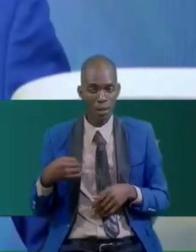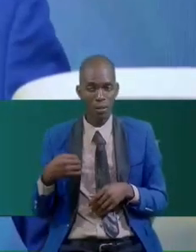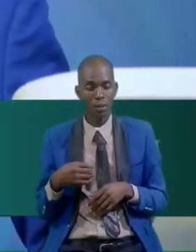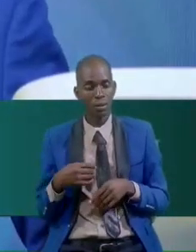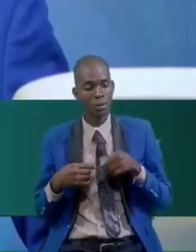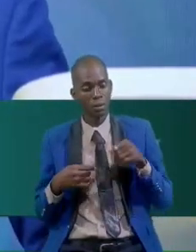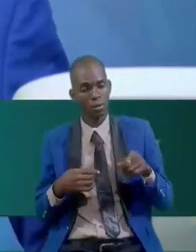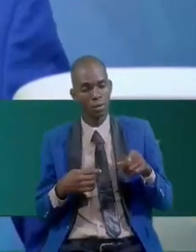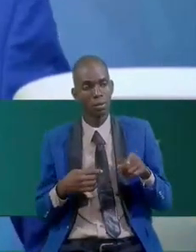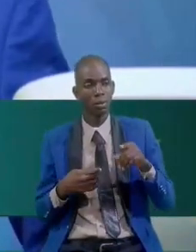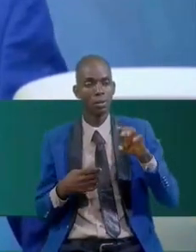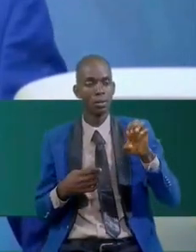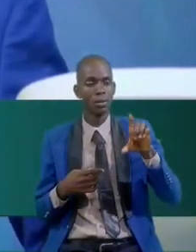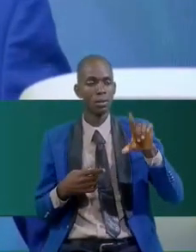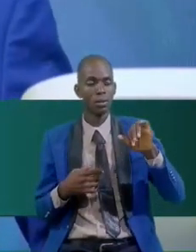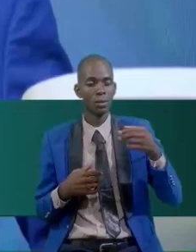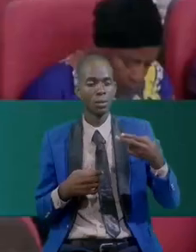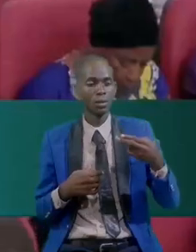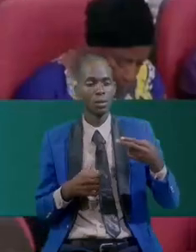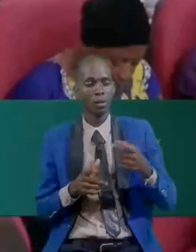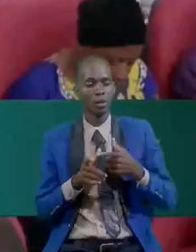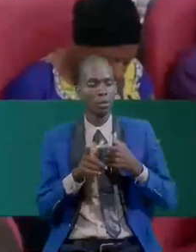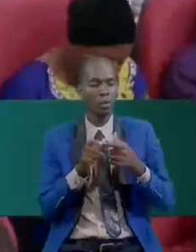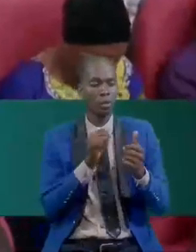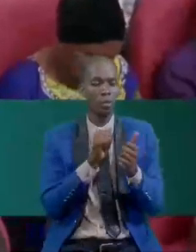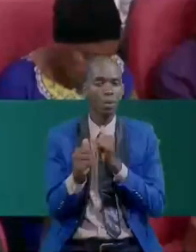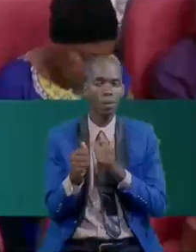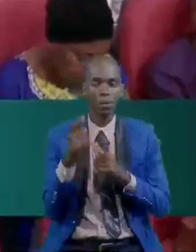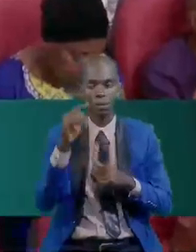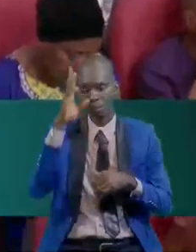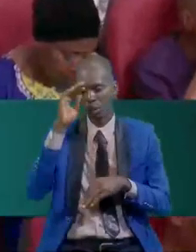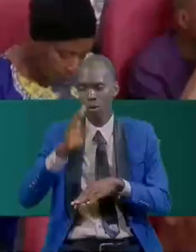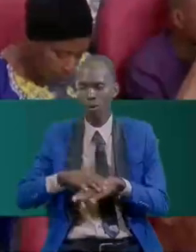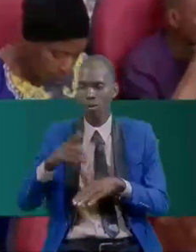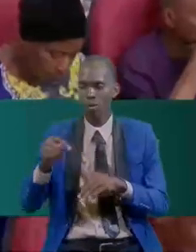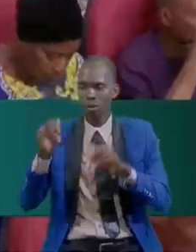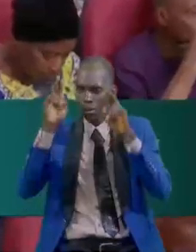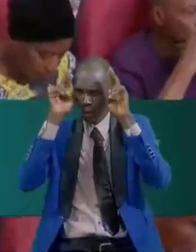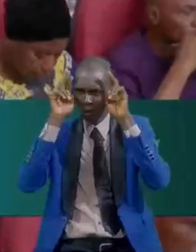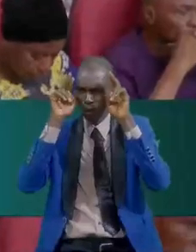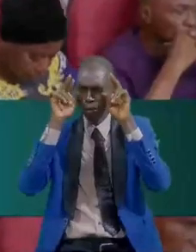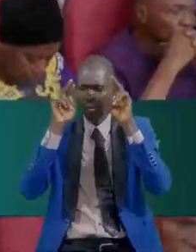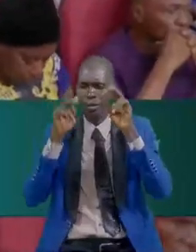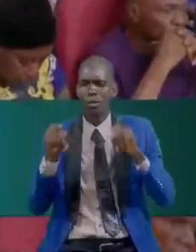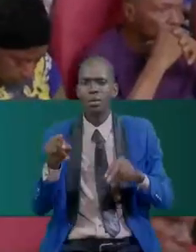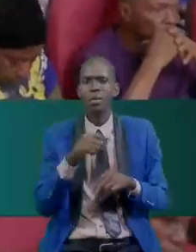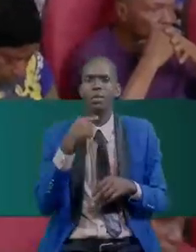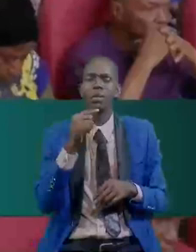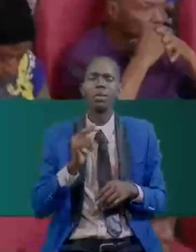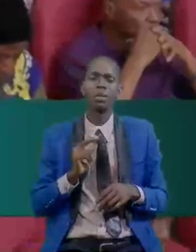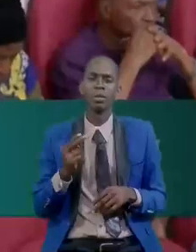Et il a dépassé l'homme qui était dans le char. Ils nous disent,